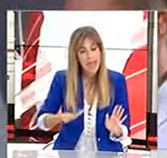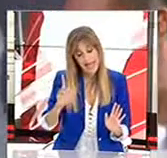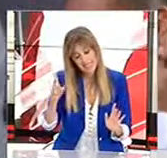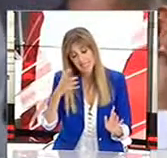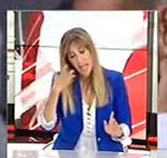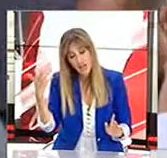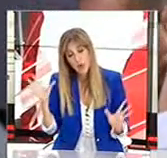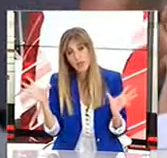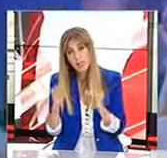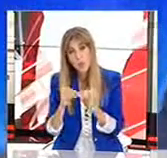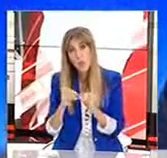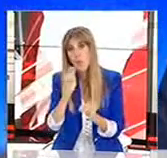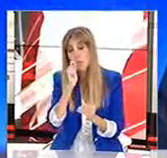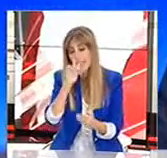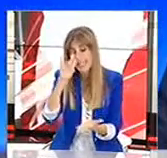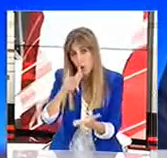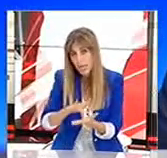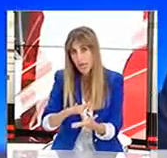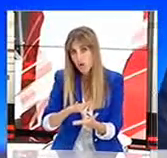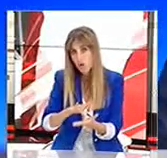δύο. Κοιτάξτε,